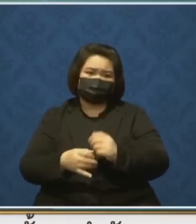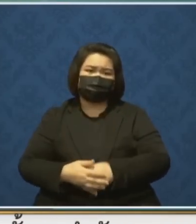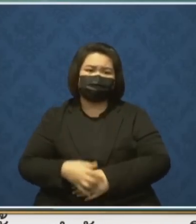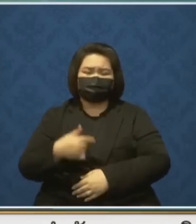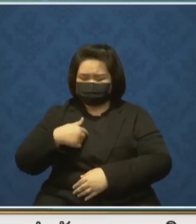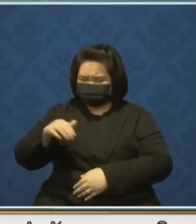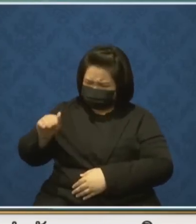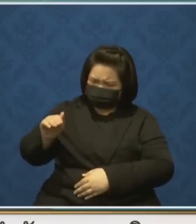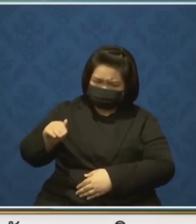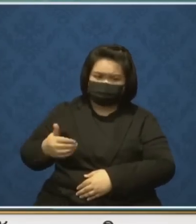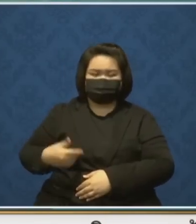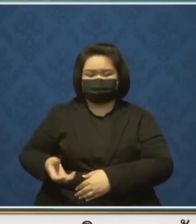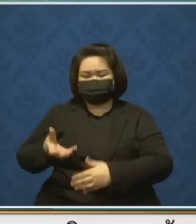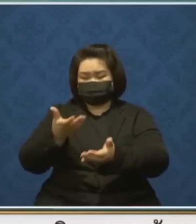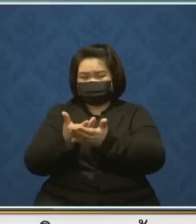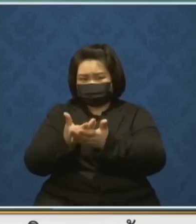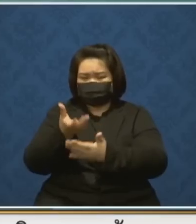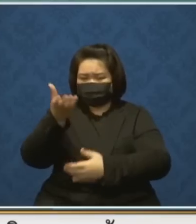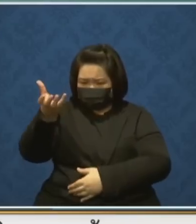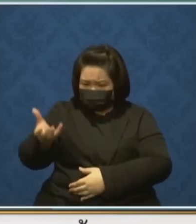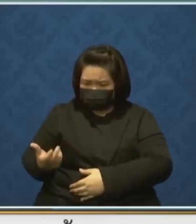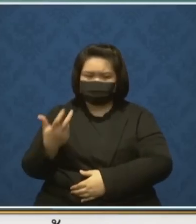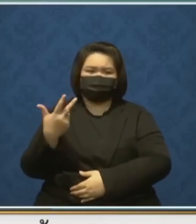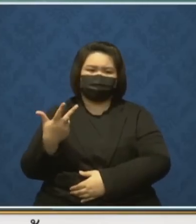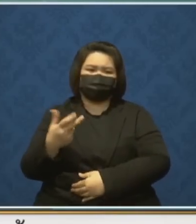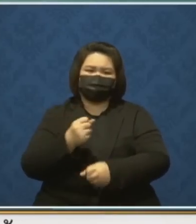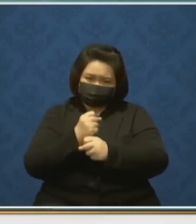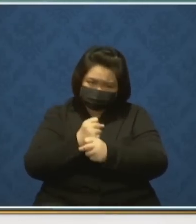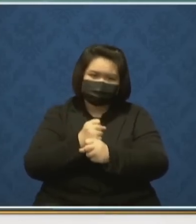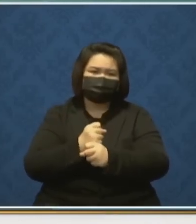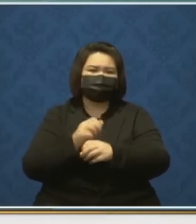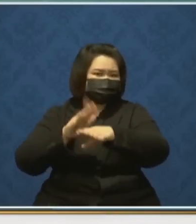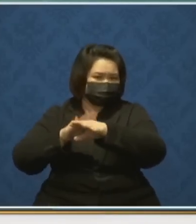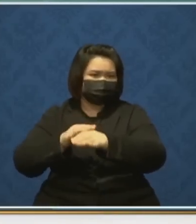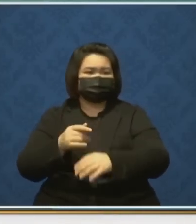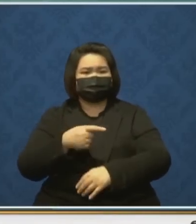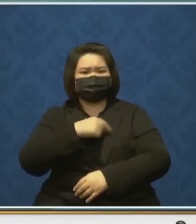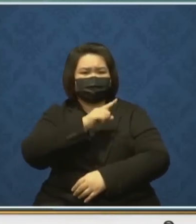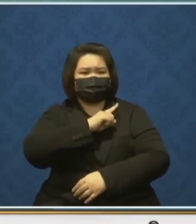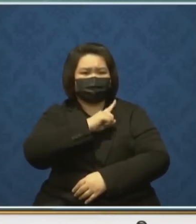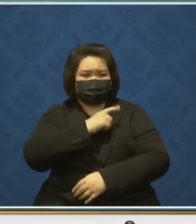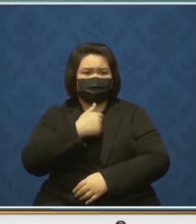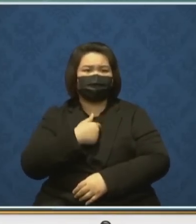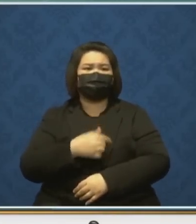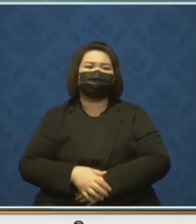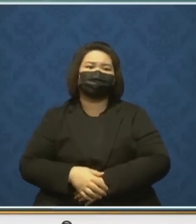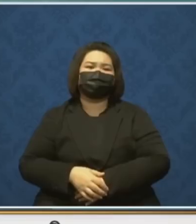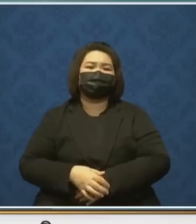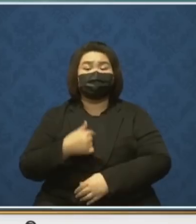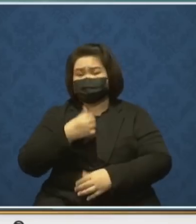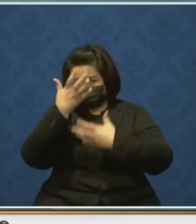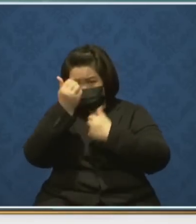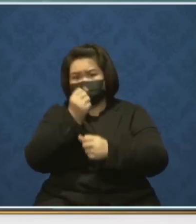เร่งรฐทั้ง 3 ก่อนไม่เดีเลอกที่รกมทีจัเพราะนี่คอหน้าที่ทานบอกวาผมละเลยไม่สนใจตด